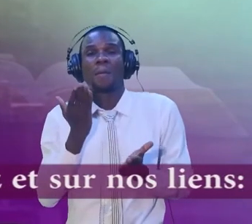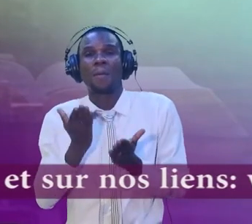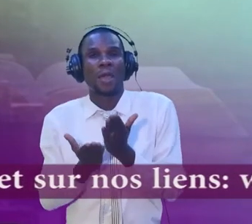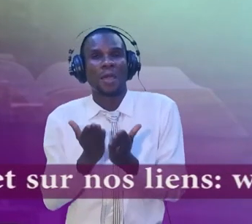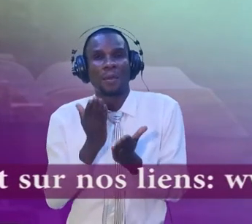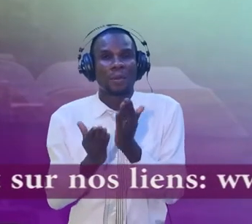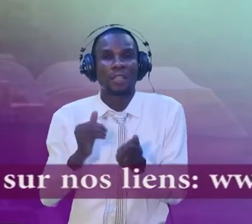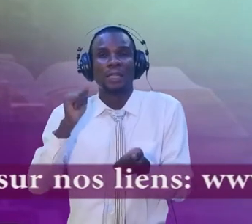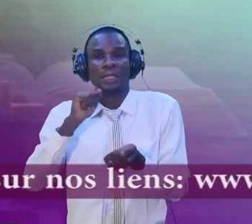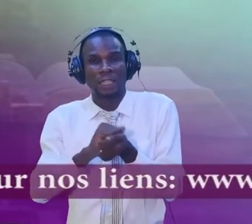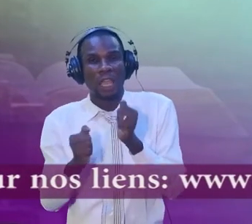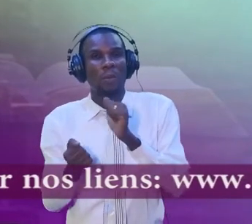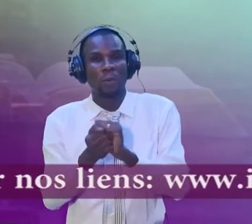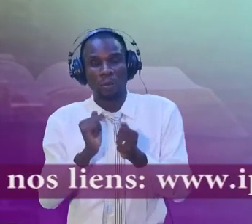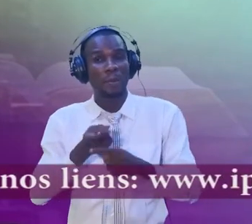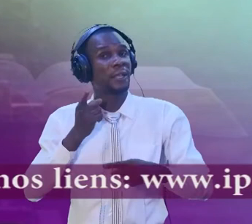na kuogopa usiku